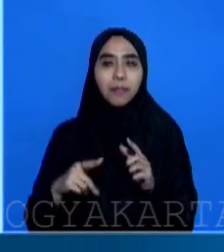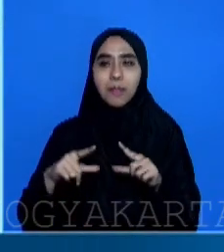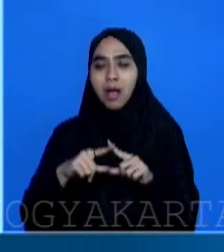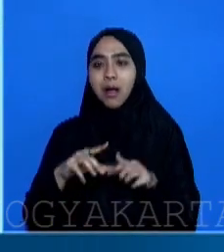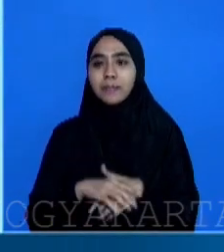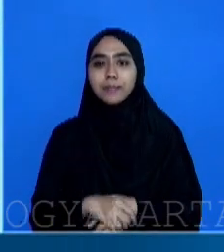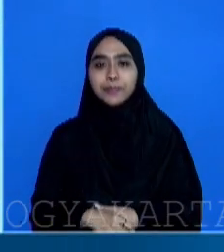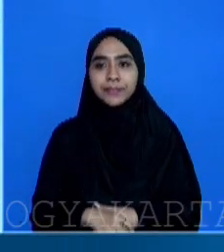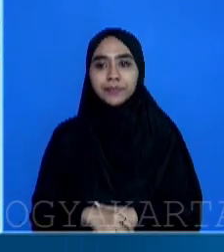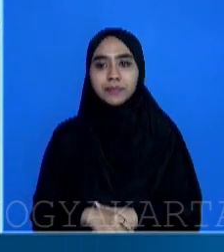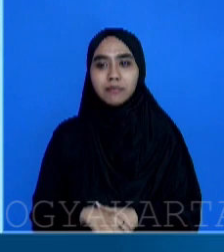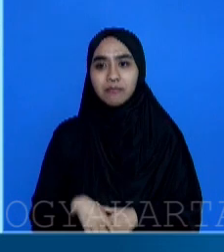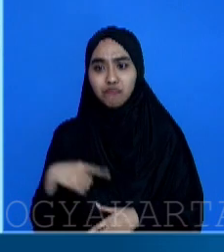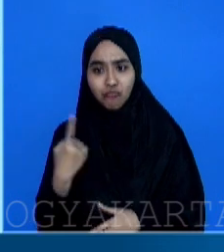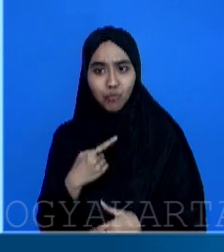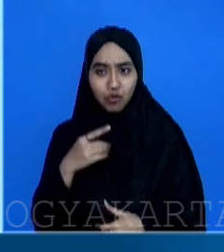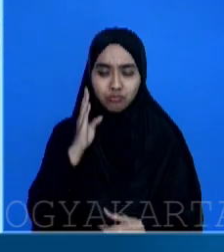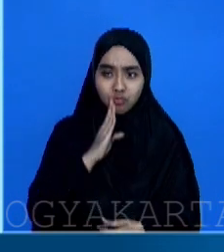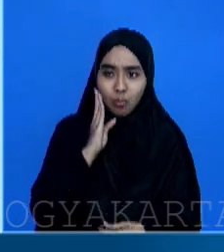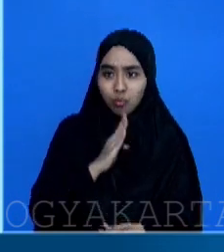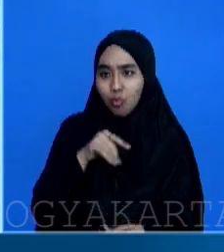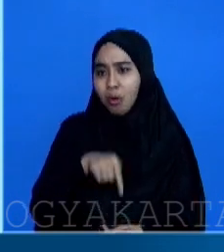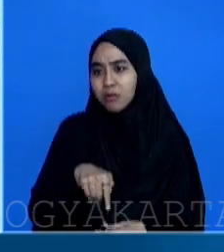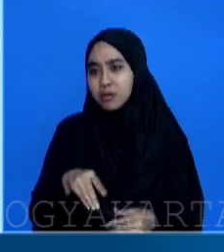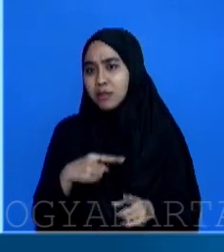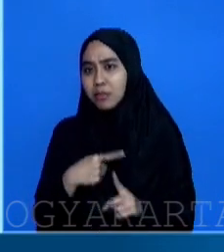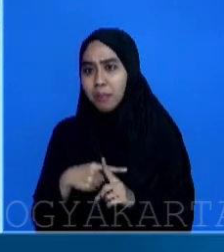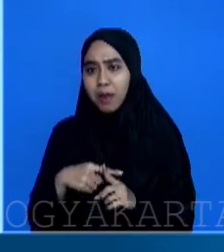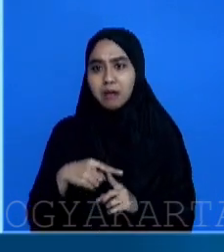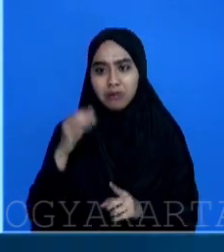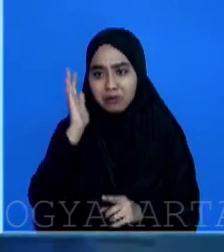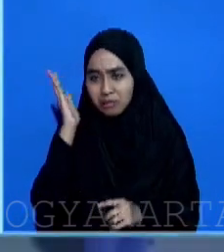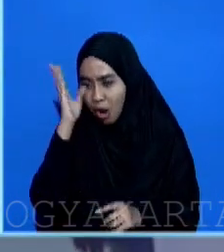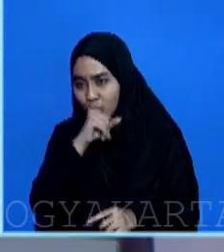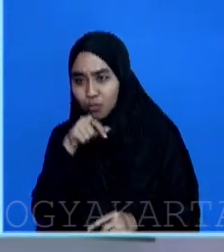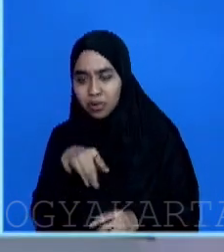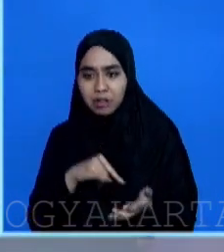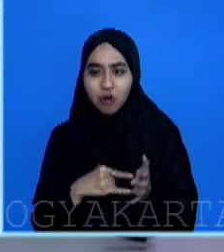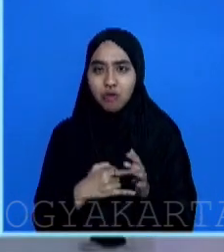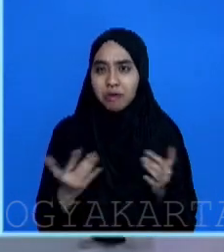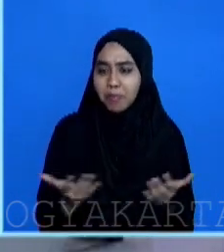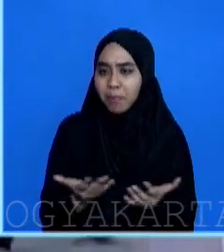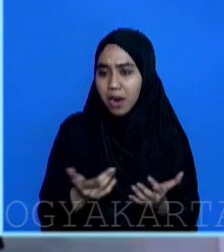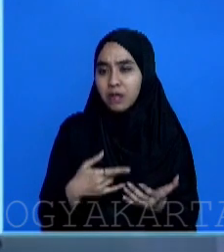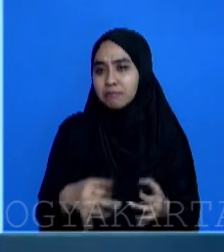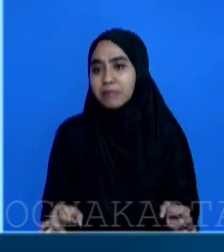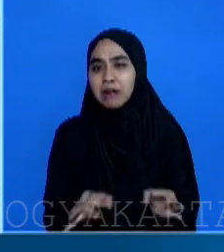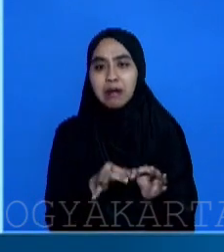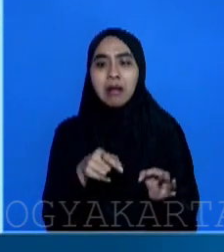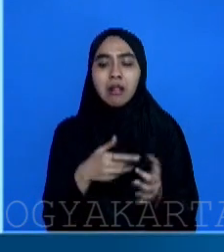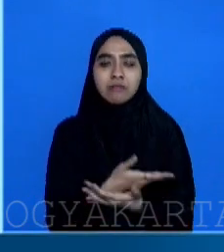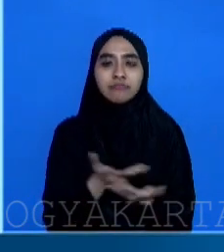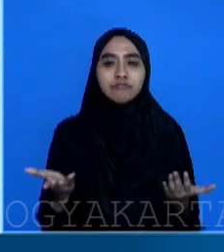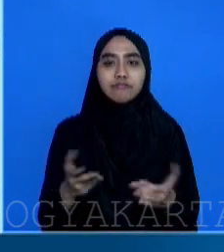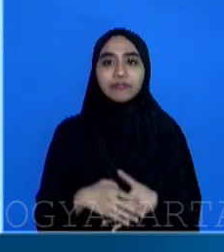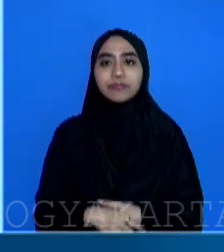bertujuan untuk ya generasi muda ini semakin mengenal bagaimana teknologi dekat dengan mereka dan bagaimana